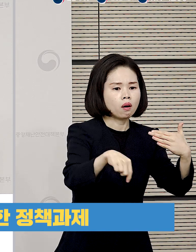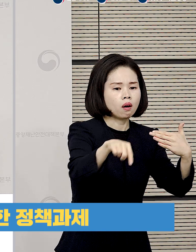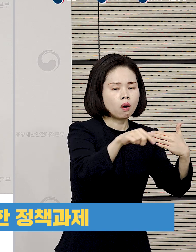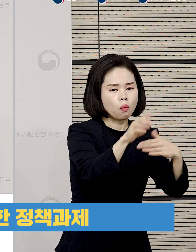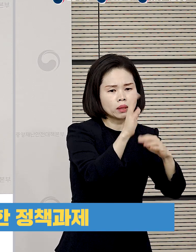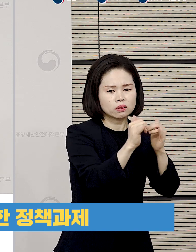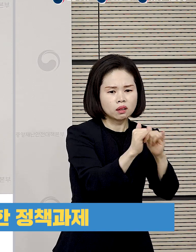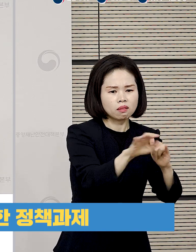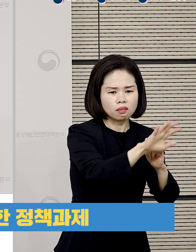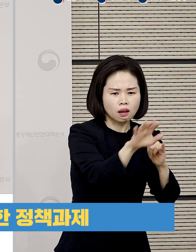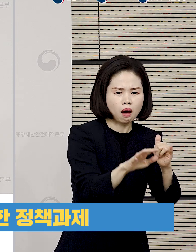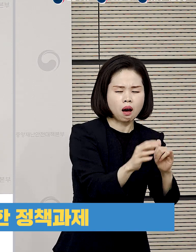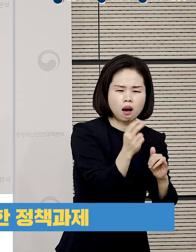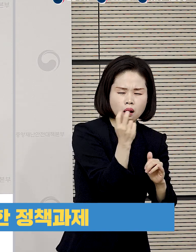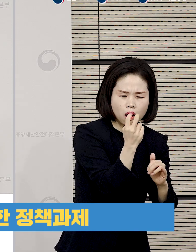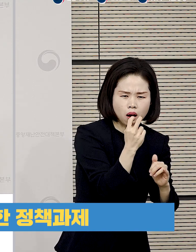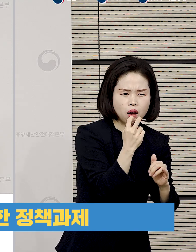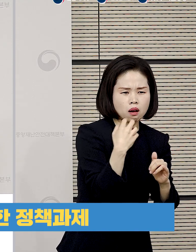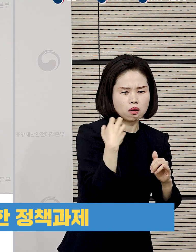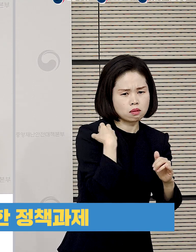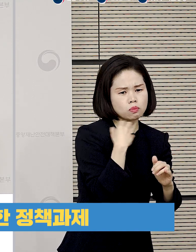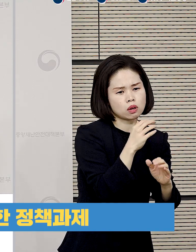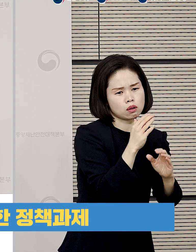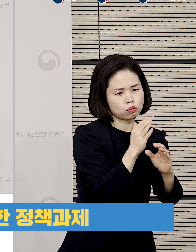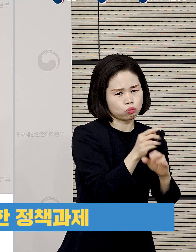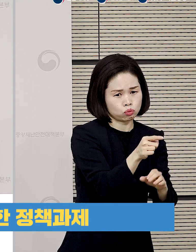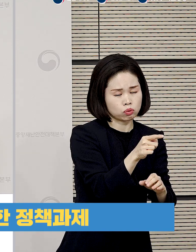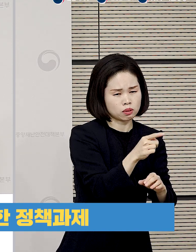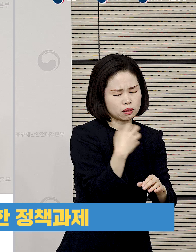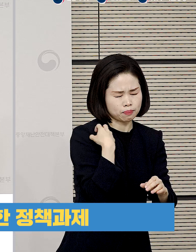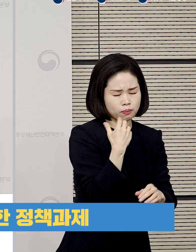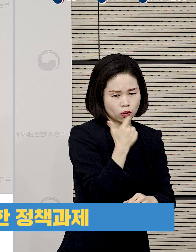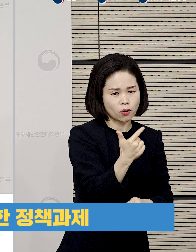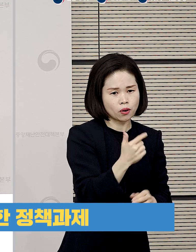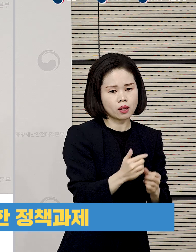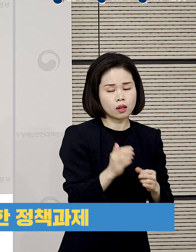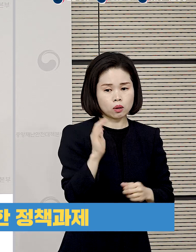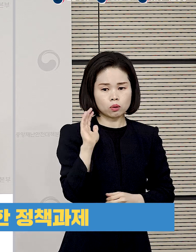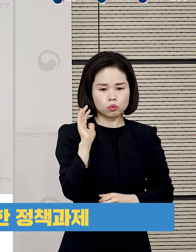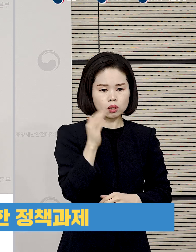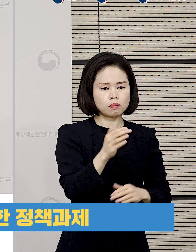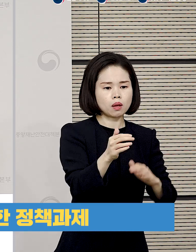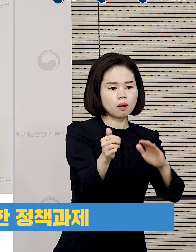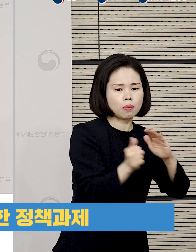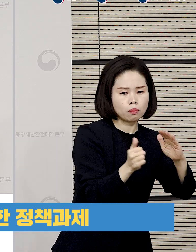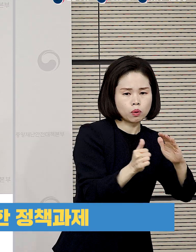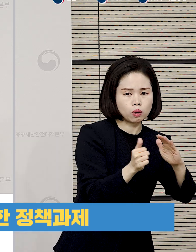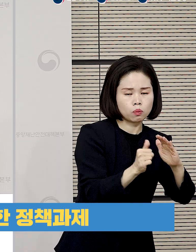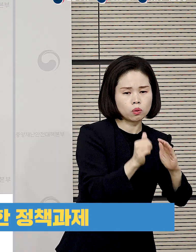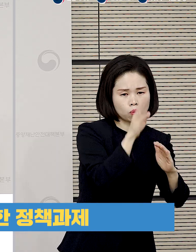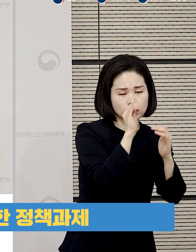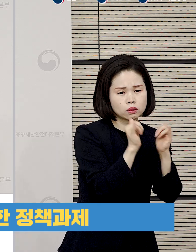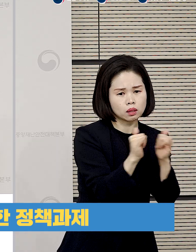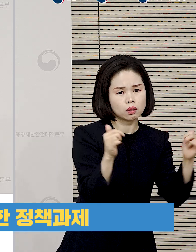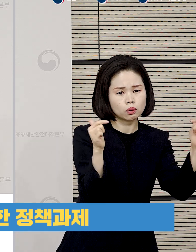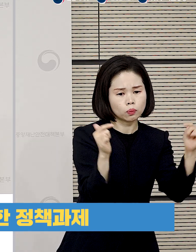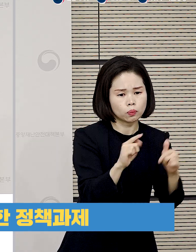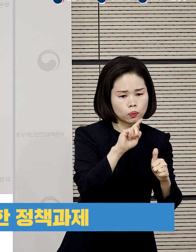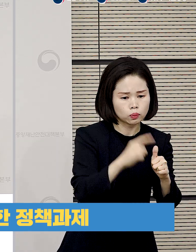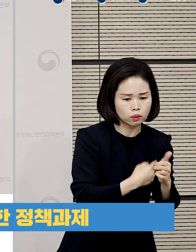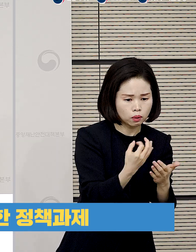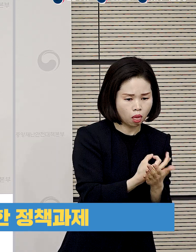중소병원들이 그 지역의 의료 중추로서의 역할을 담당하는 병원들이 많습니다. 따라서